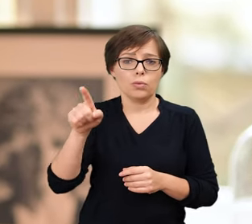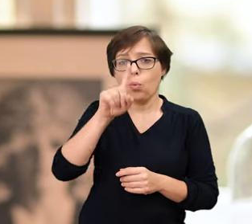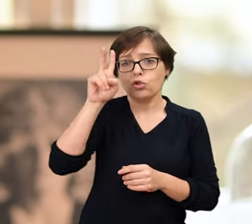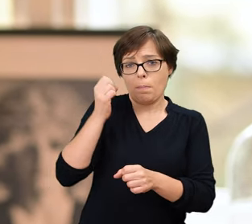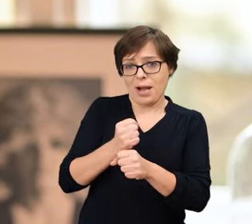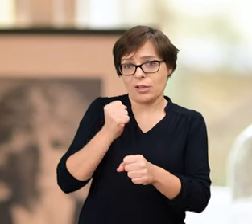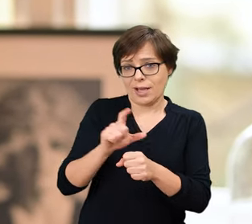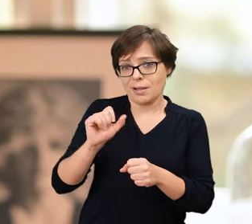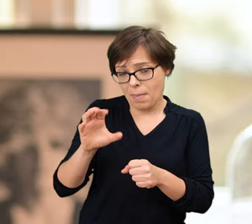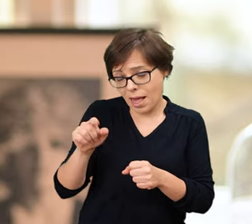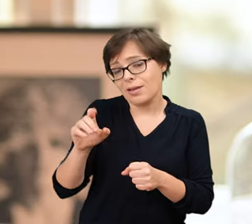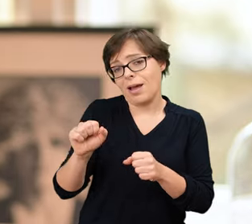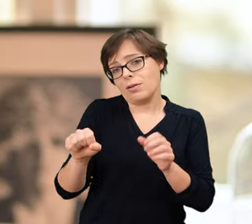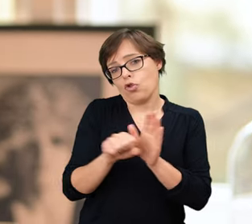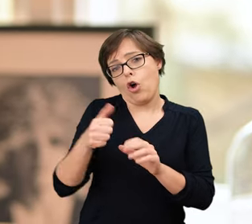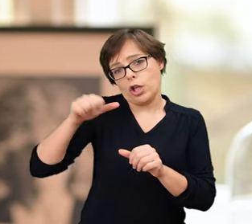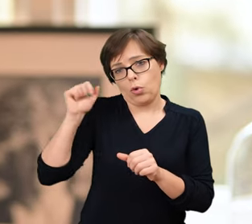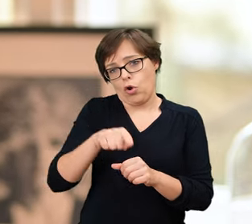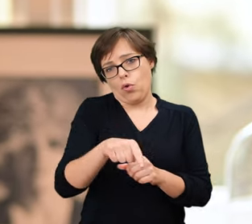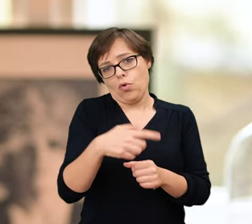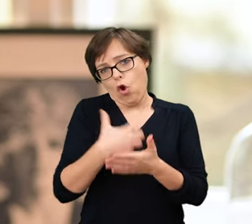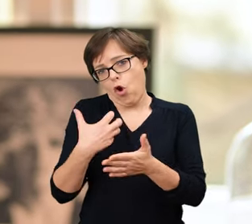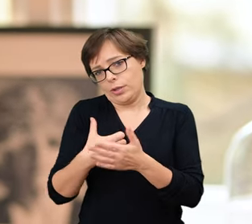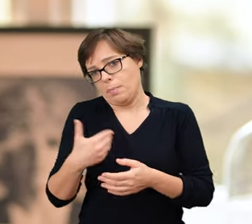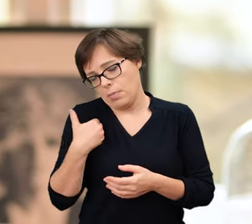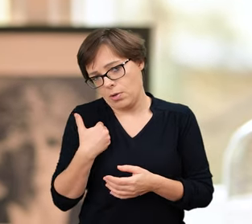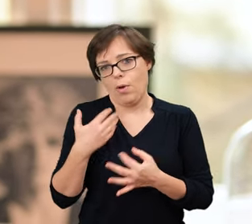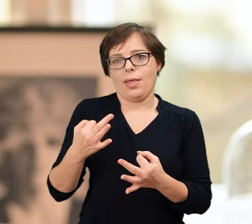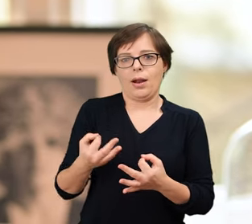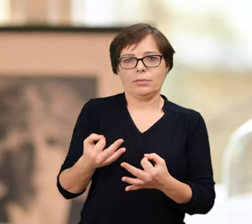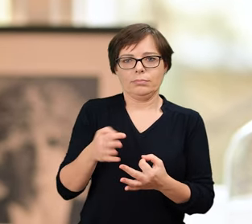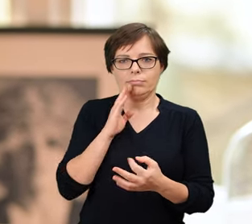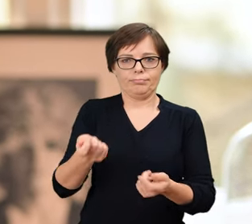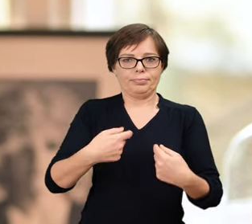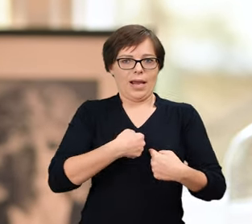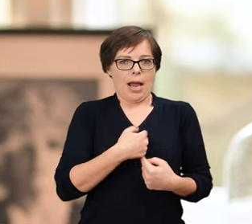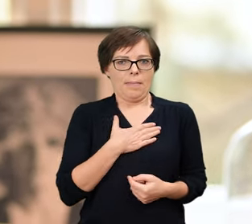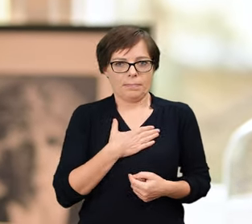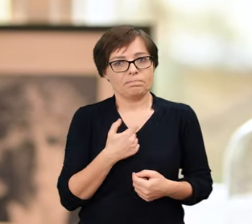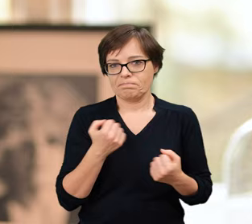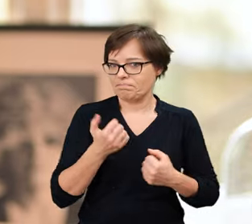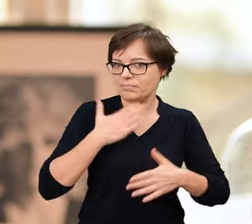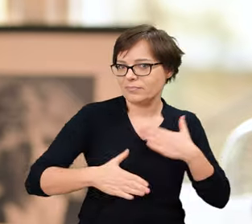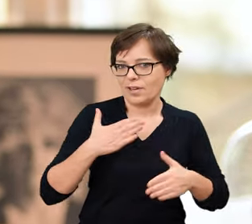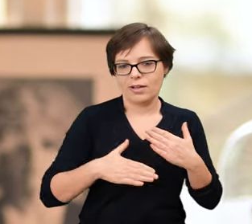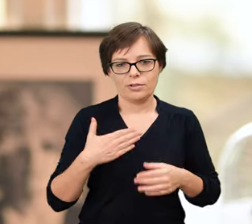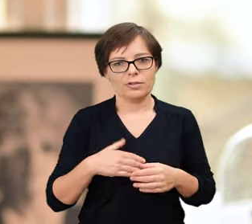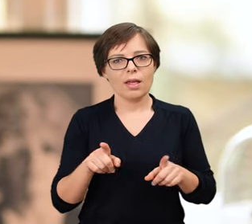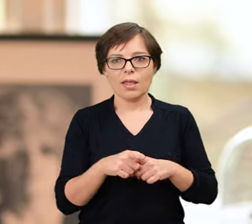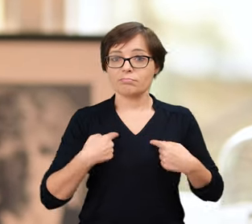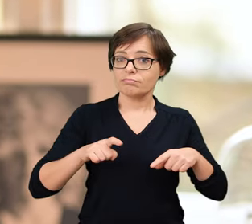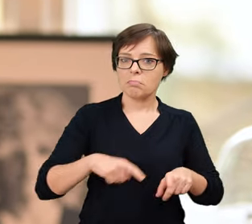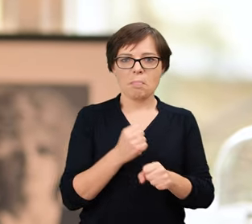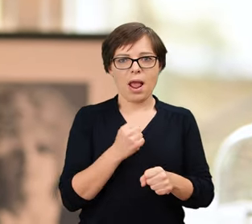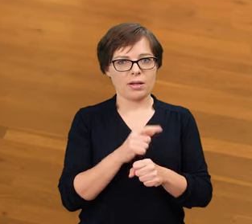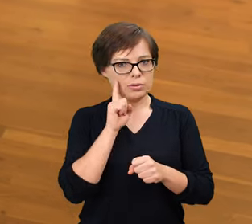Cepeli aż do zeszłego roku. Bardzo się cieszę, że mam ten stół. Bardzo dobrze się przy nim